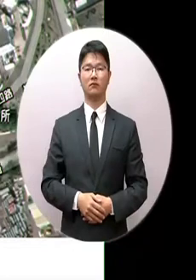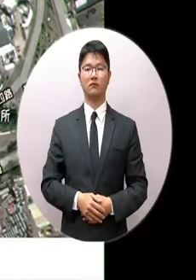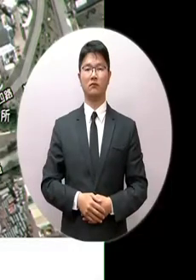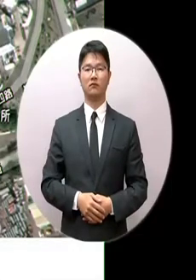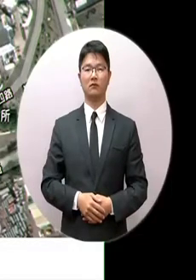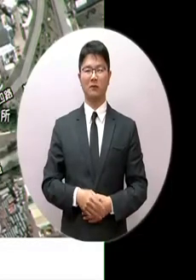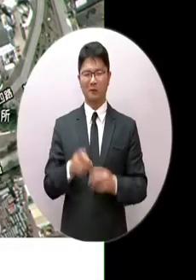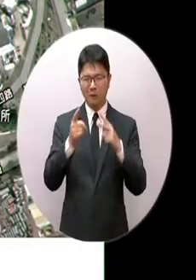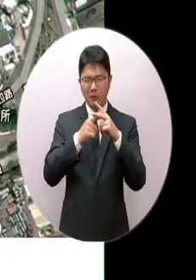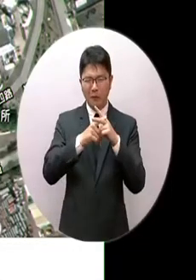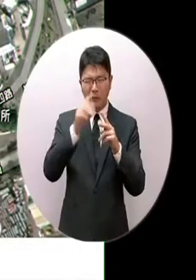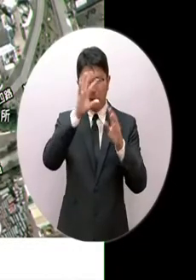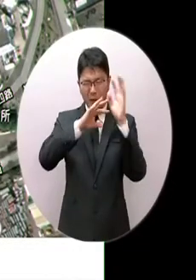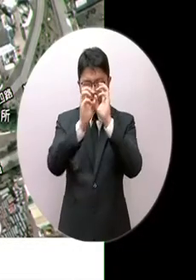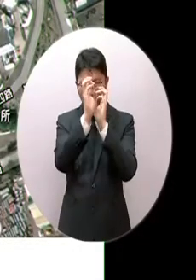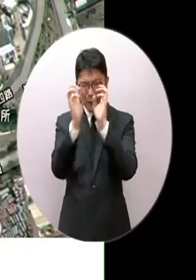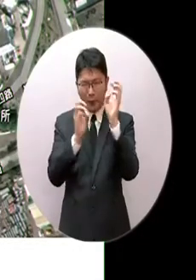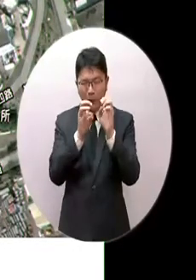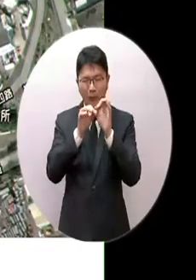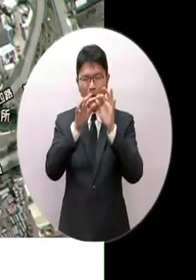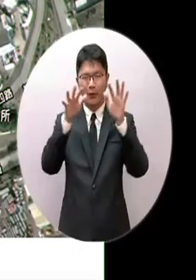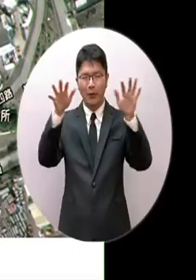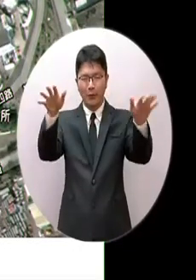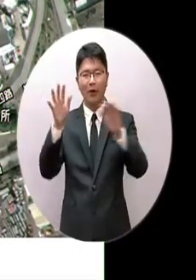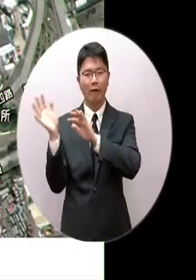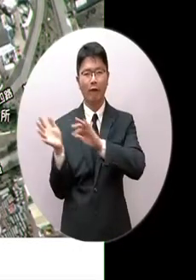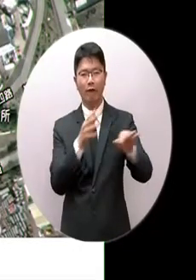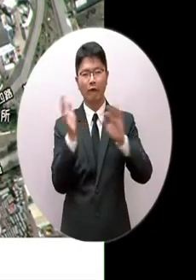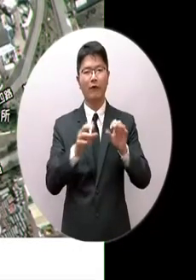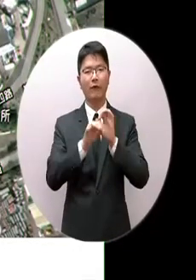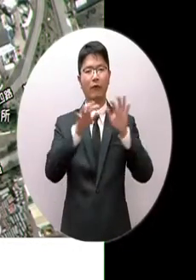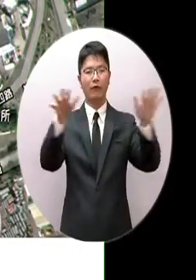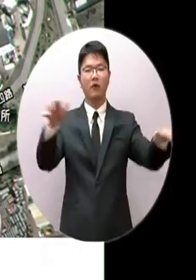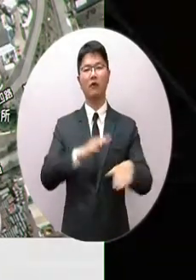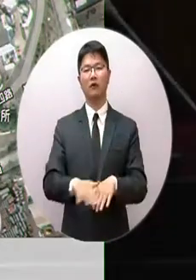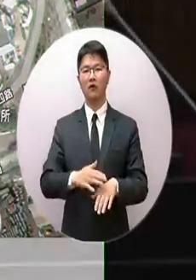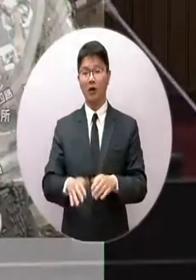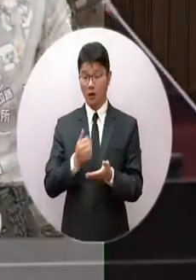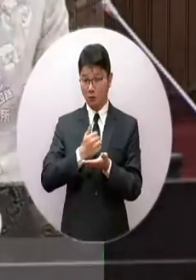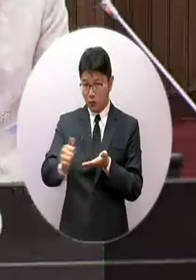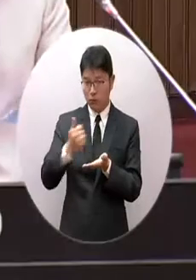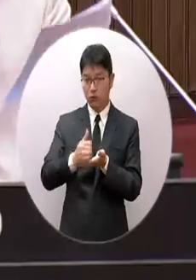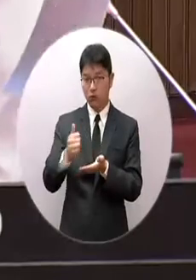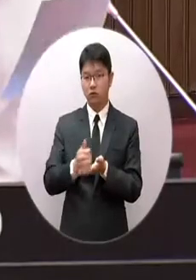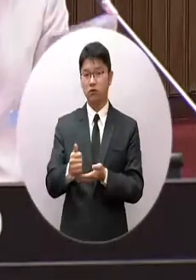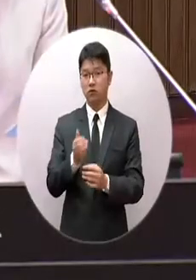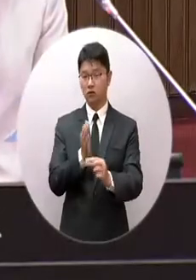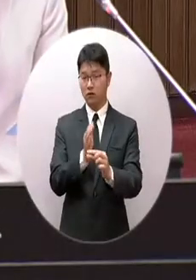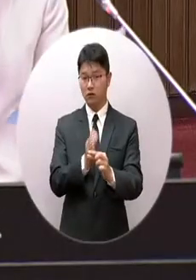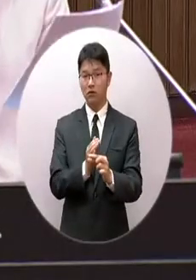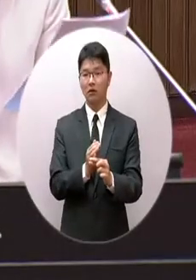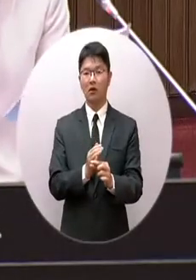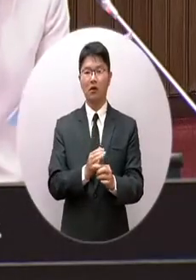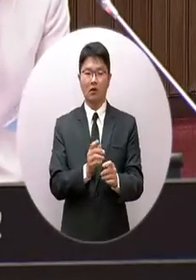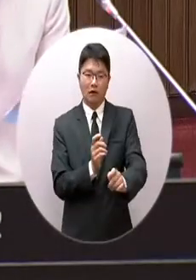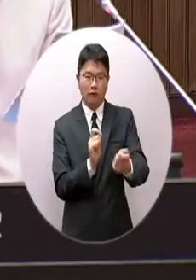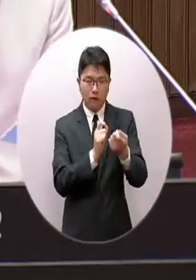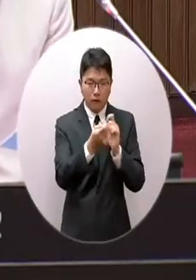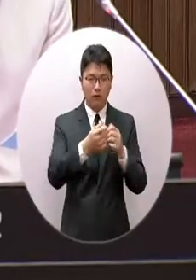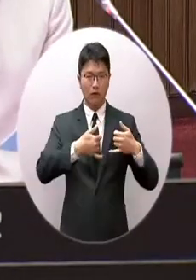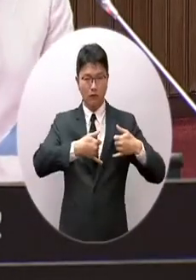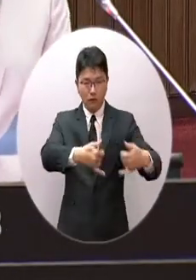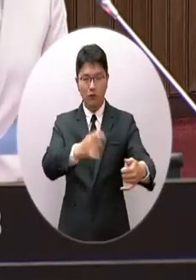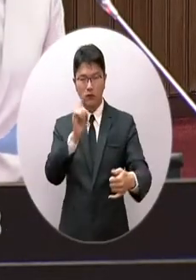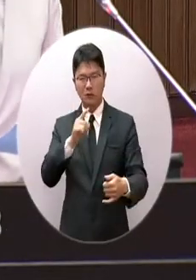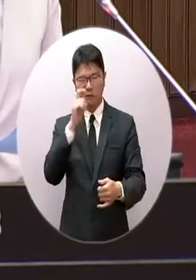细旋的浮微粒，它会随风四处飘散，在运送的时候所有周边包括道路都会有